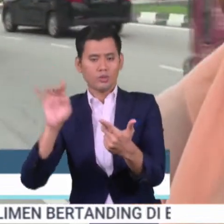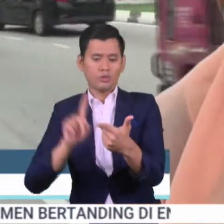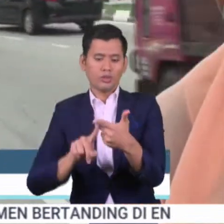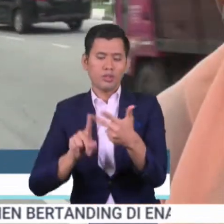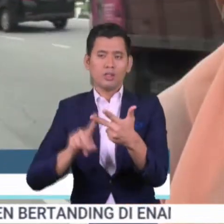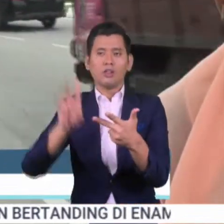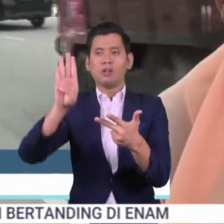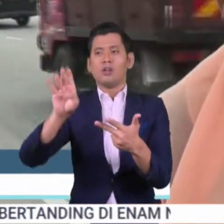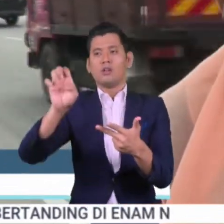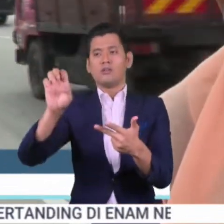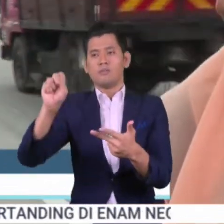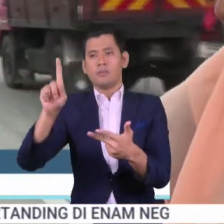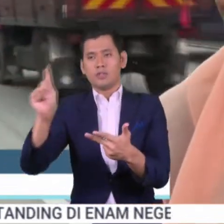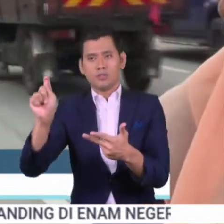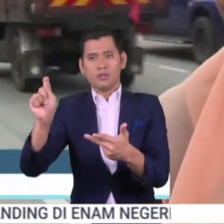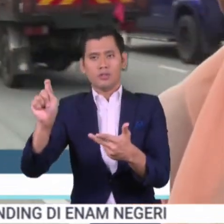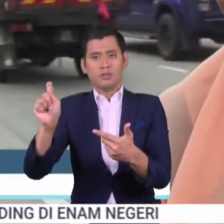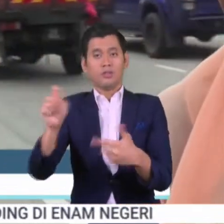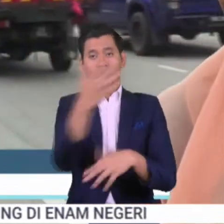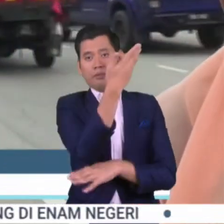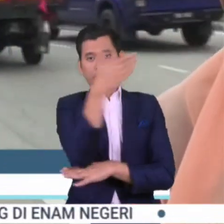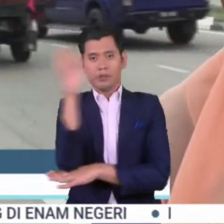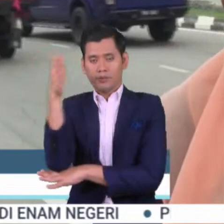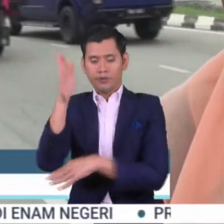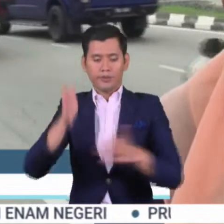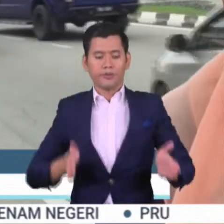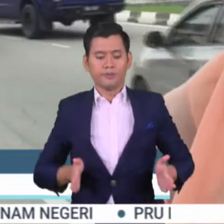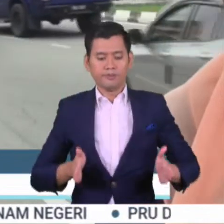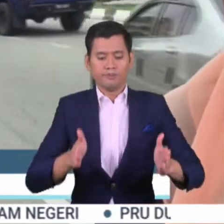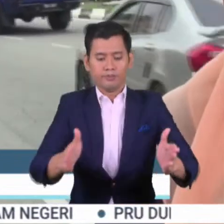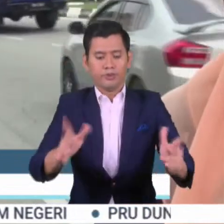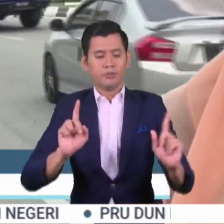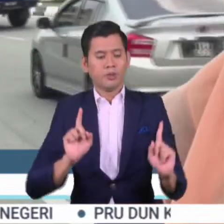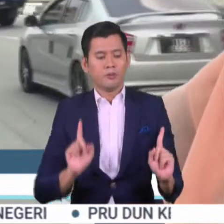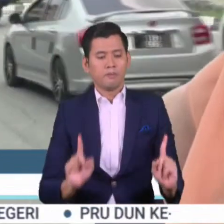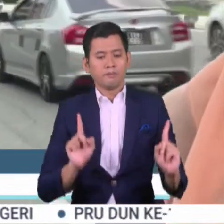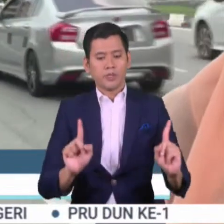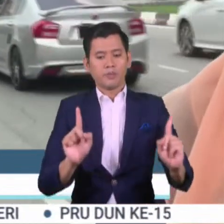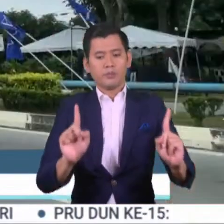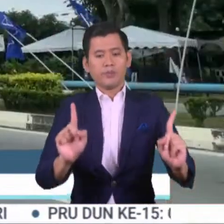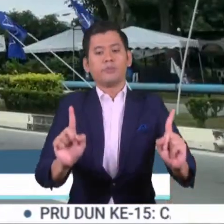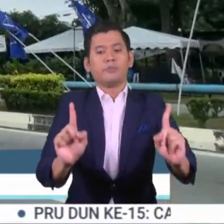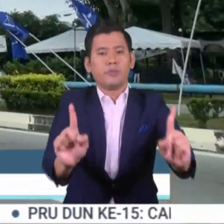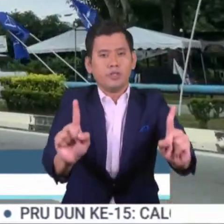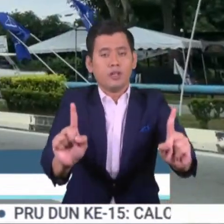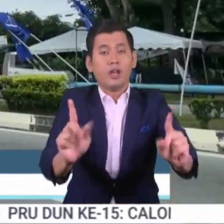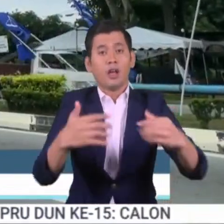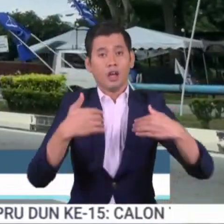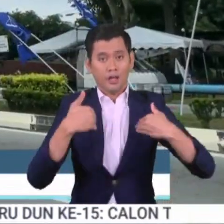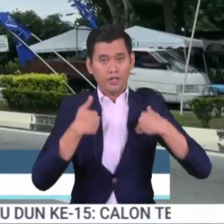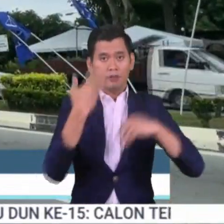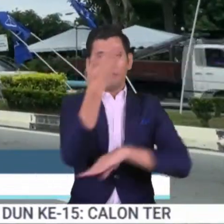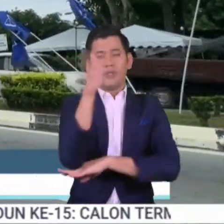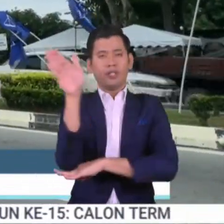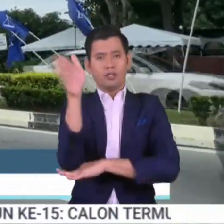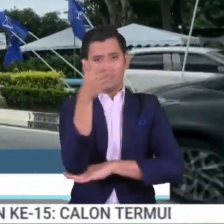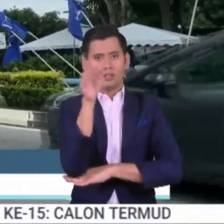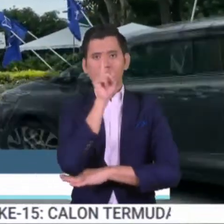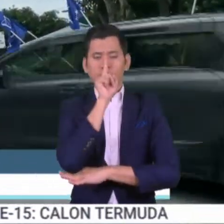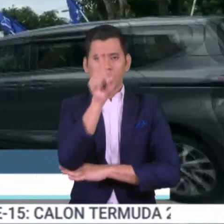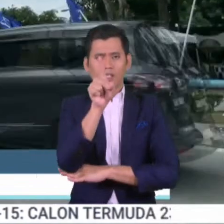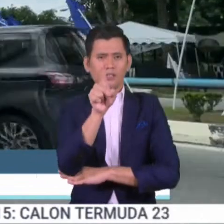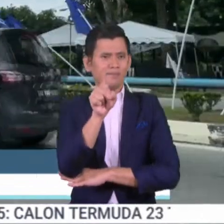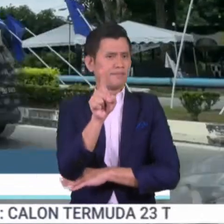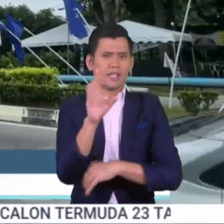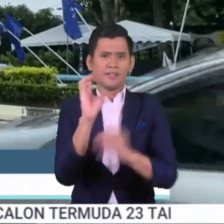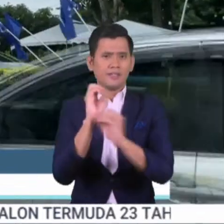Besut. Bendera-bendera ini sudah dipasang oleh parti-parti politik, dan juga ada bendera-bendera yang dipasang ini tidak